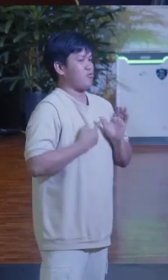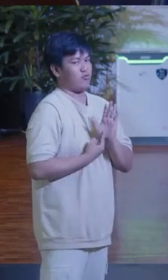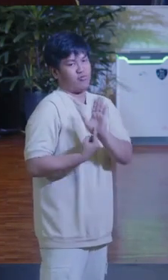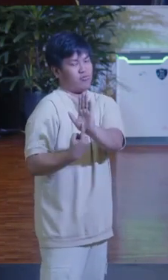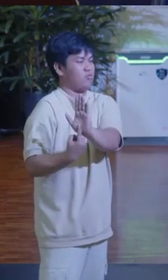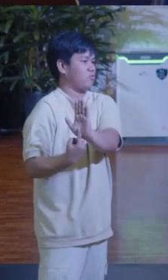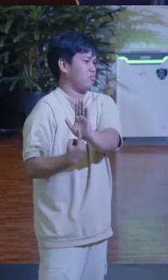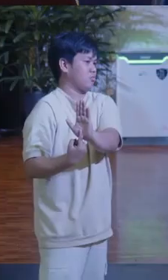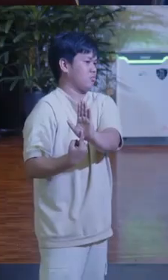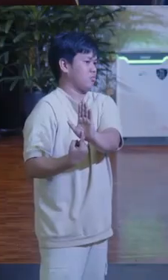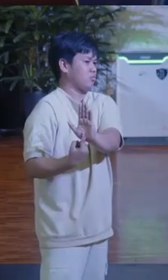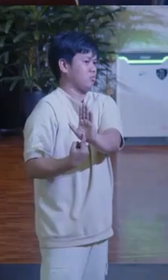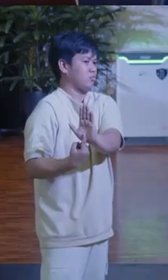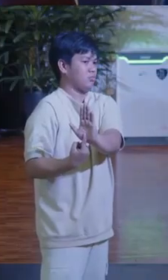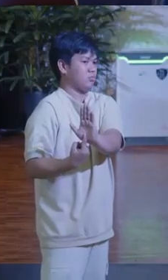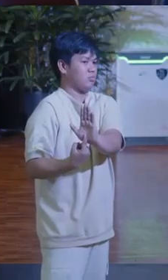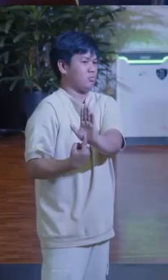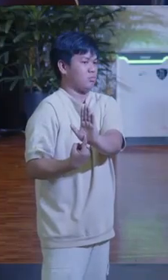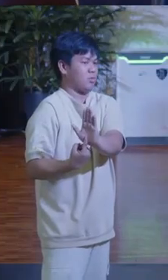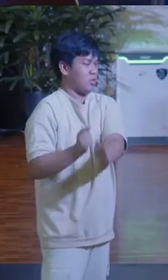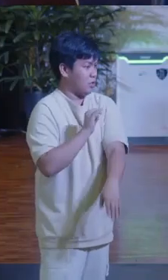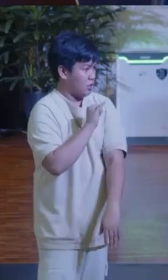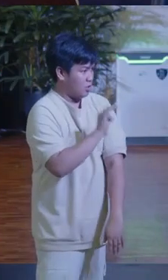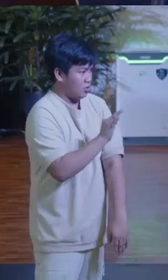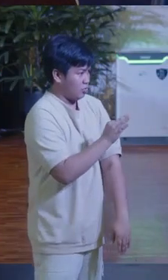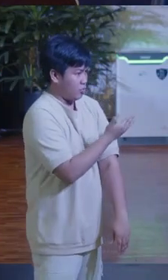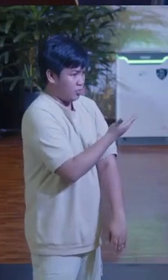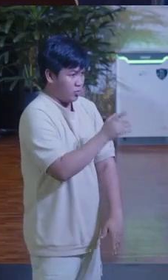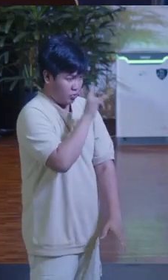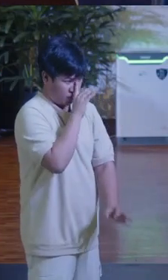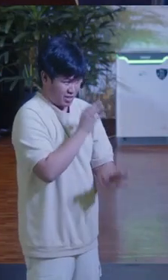Kaya kung kayo magko-compromise sa kanilang harapan,